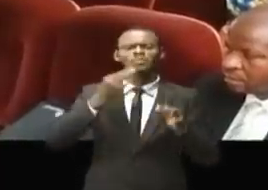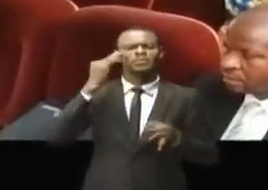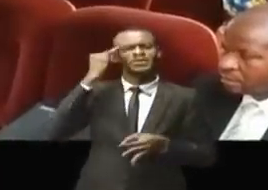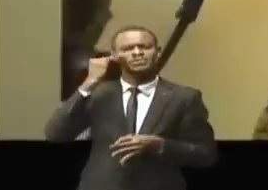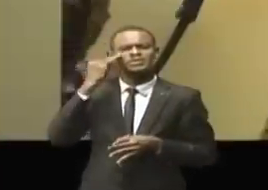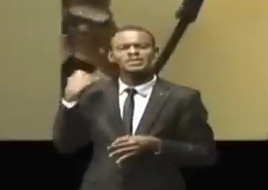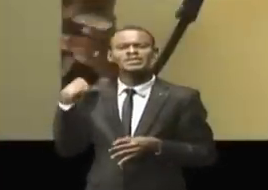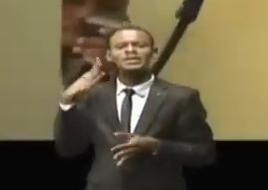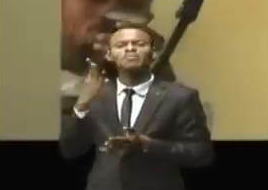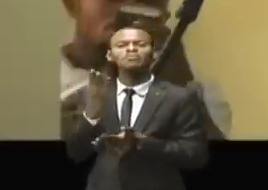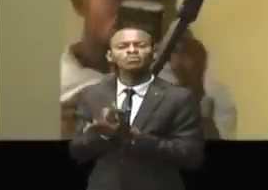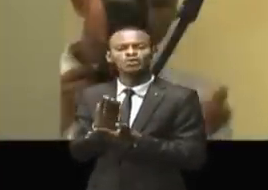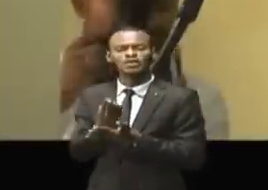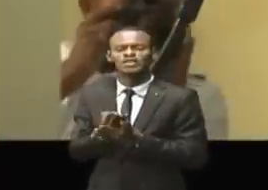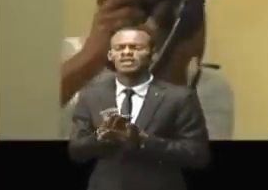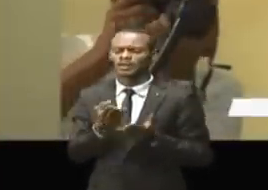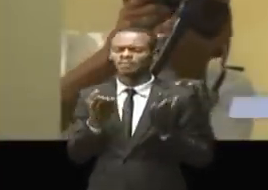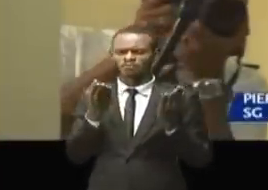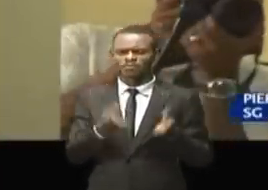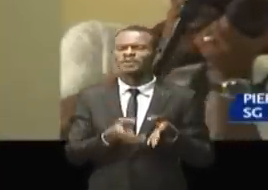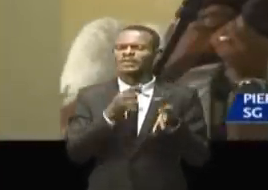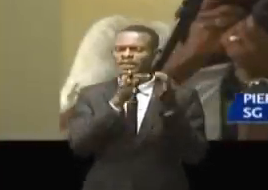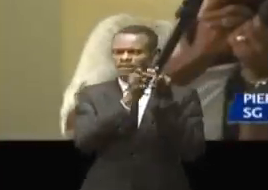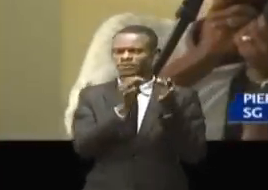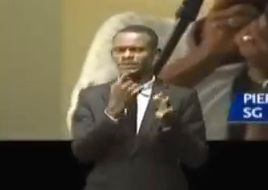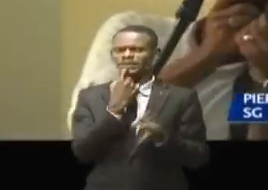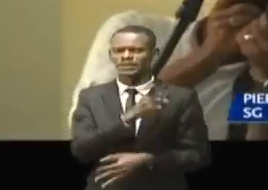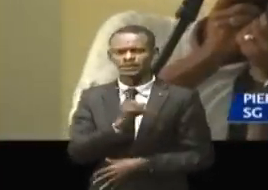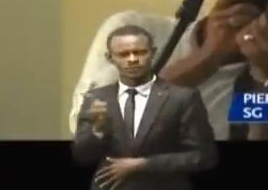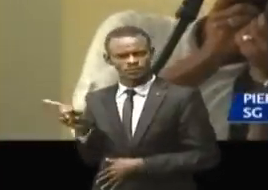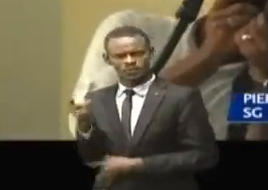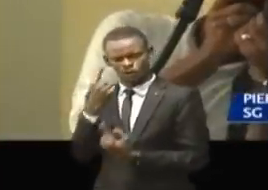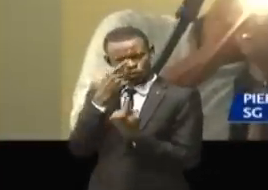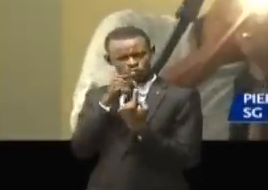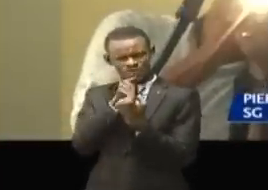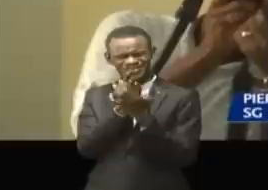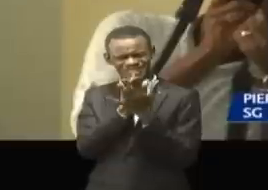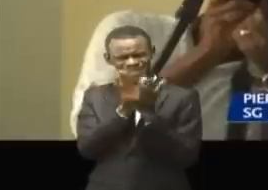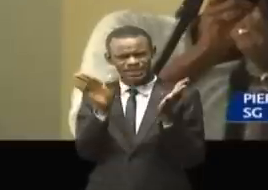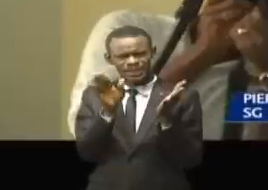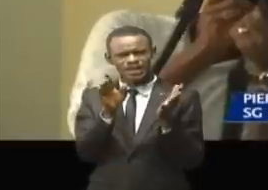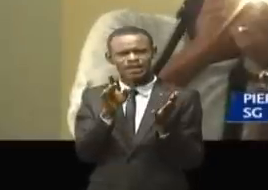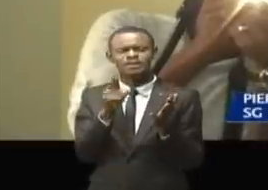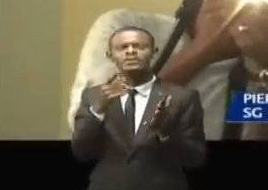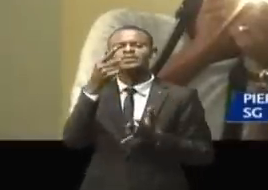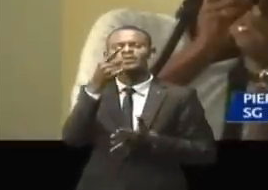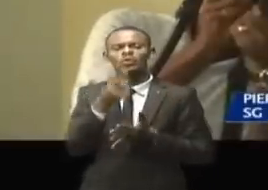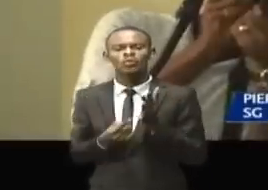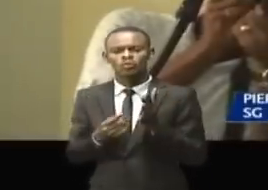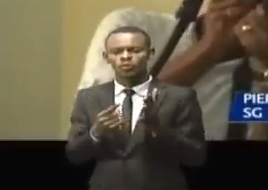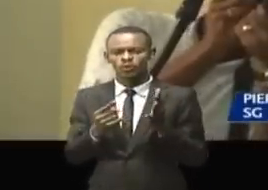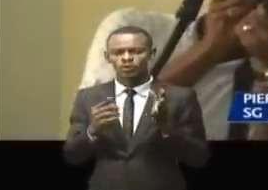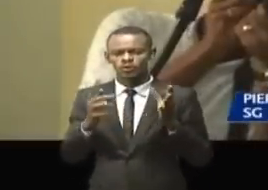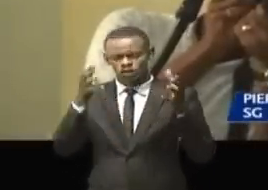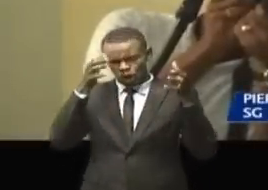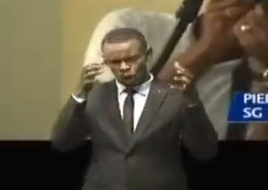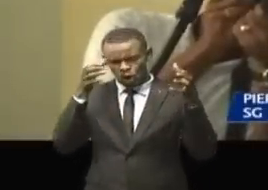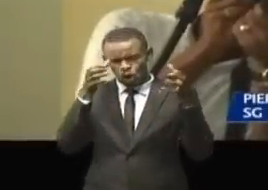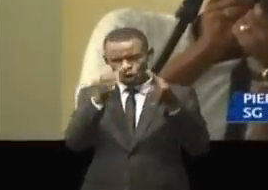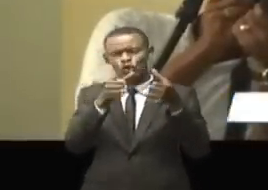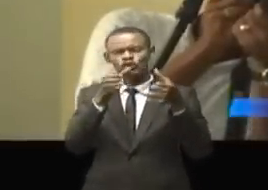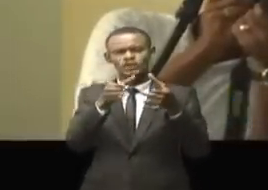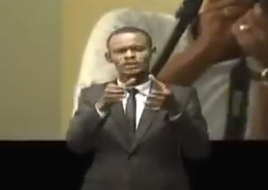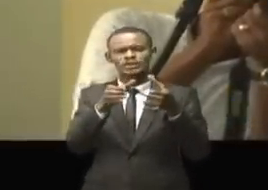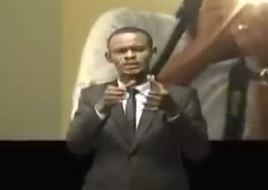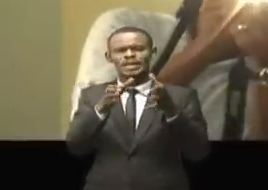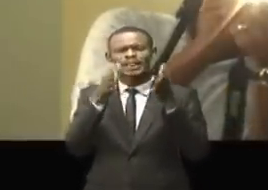général poursuivi était de concentrer l'attention des ordonnateurs, des gestionnaires de crédit et